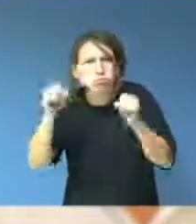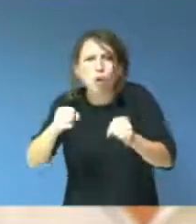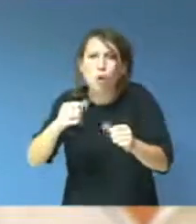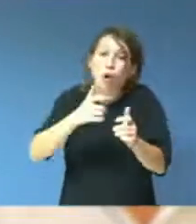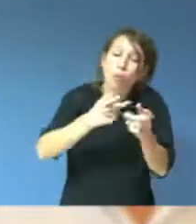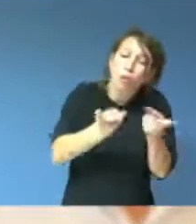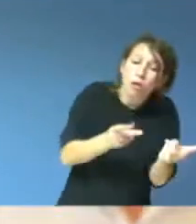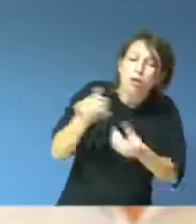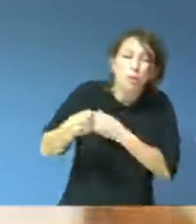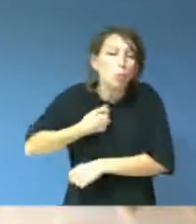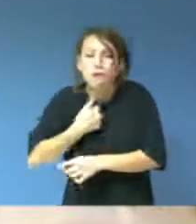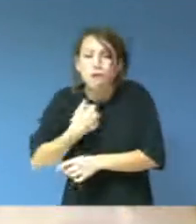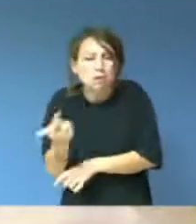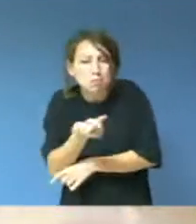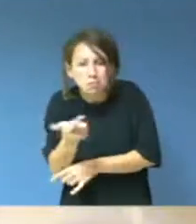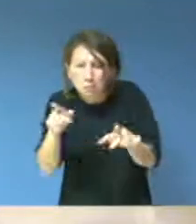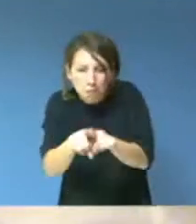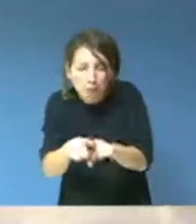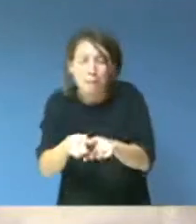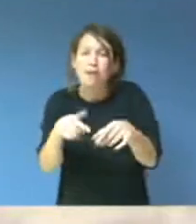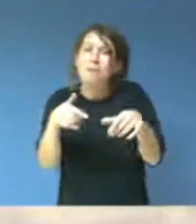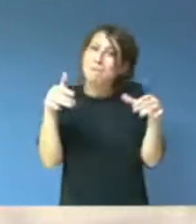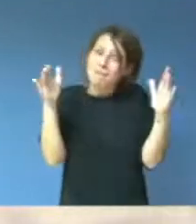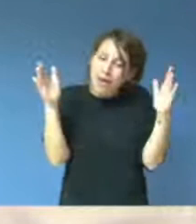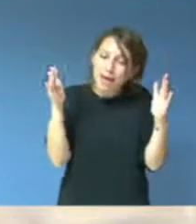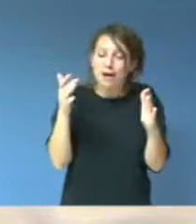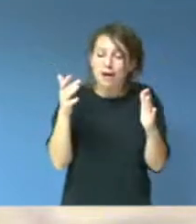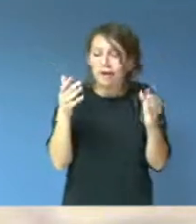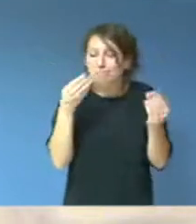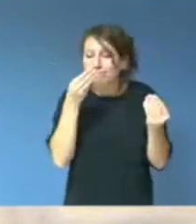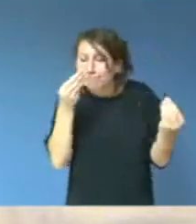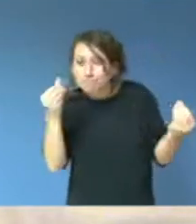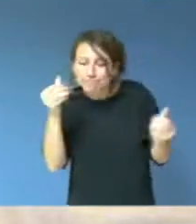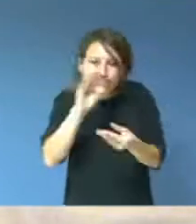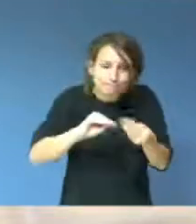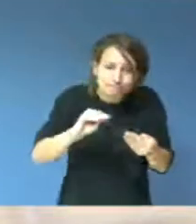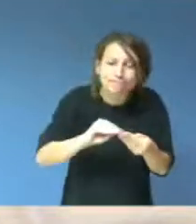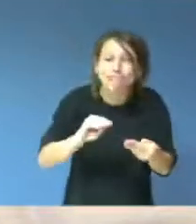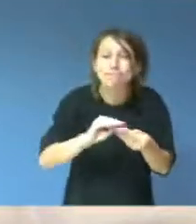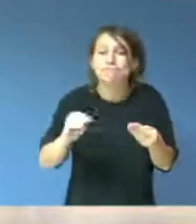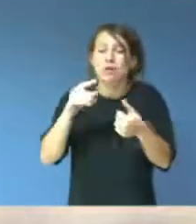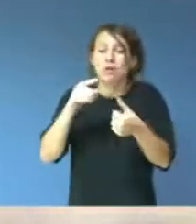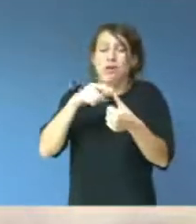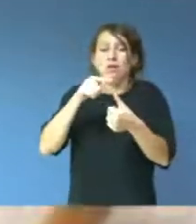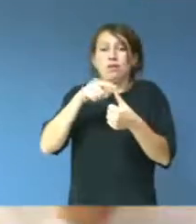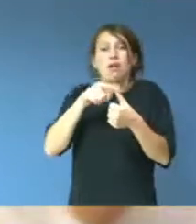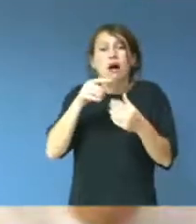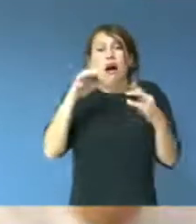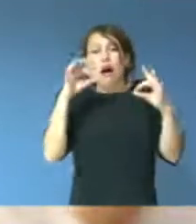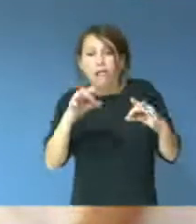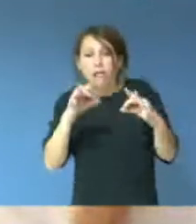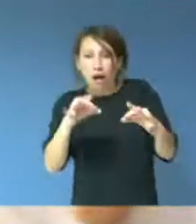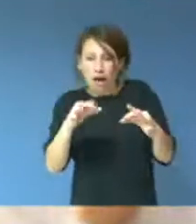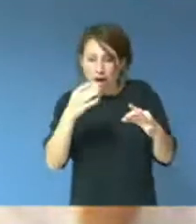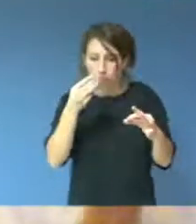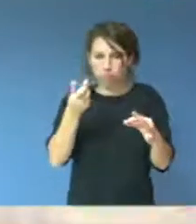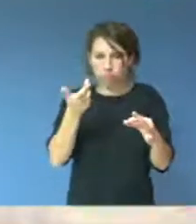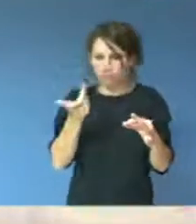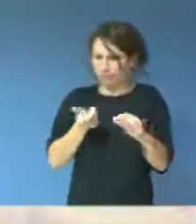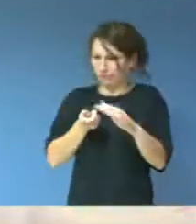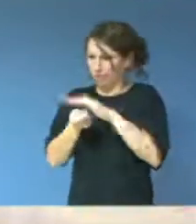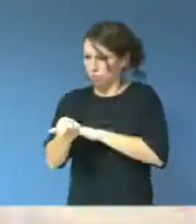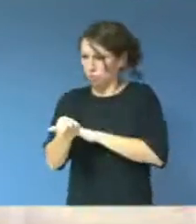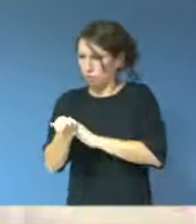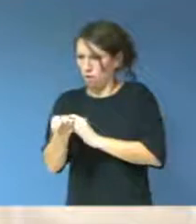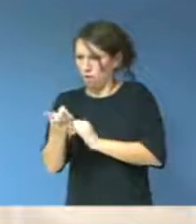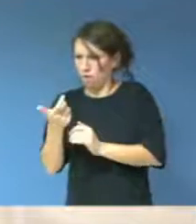Pour autant, cette question pose plusieurs sujets. Premier sujet, le déséquilibre de financement entre l'école publique